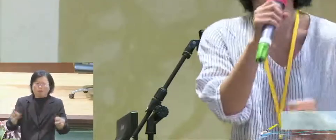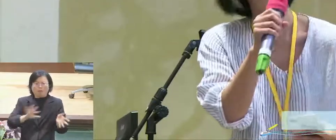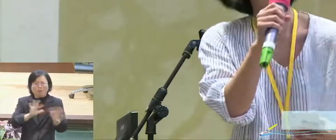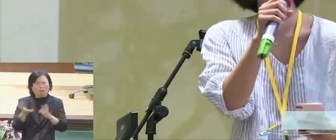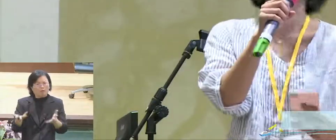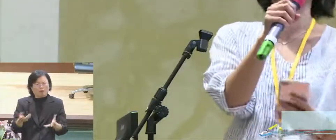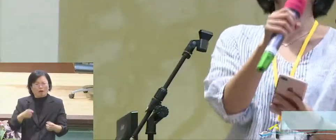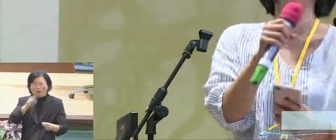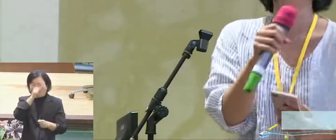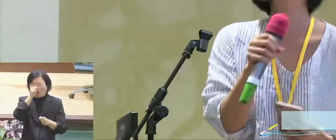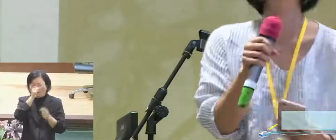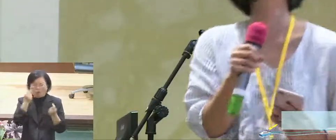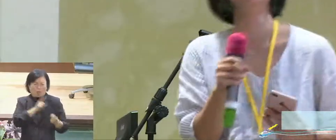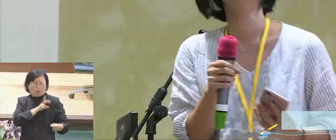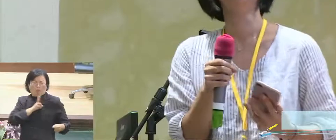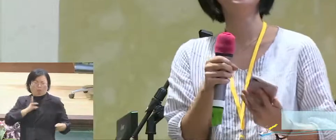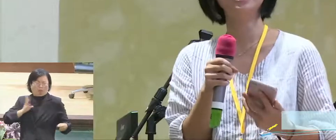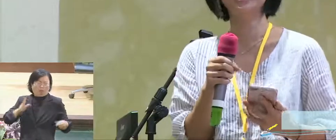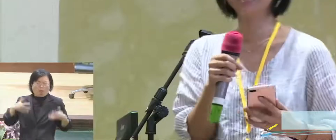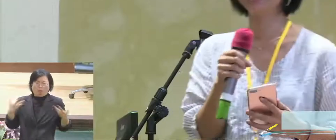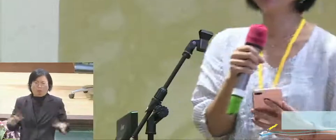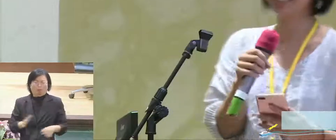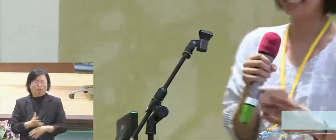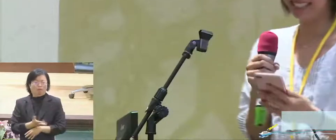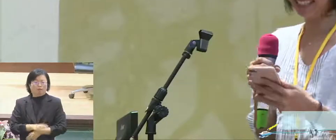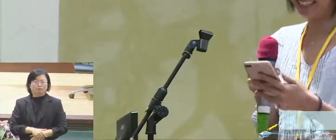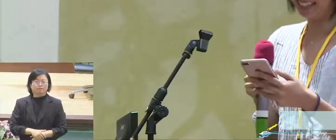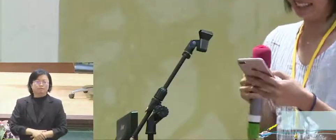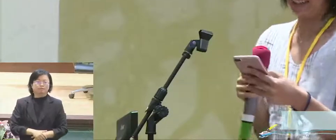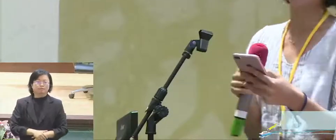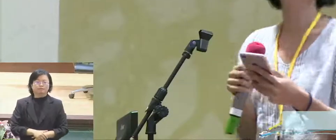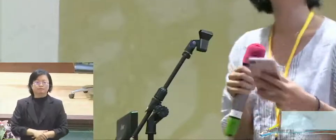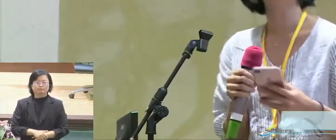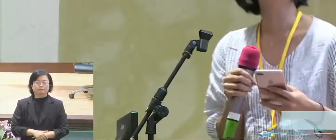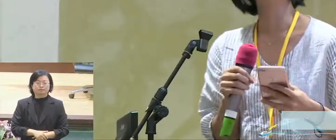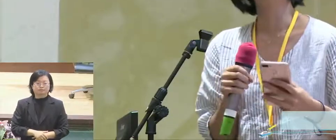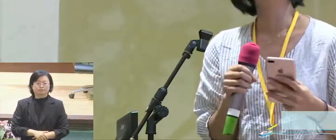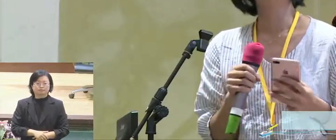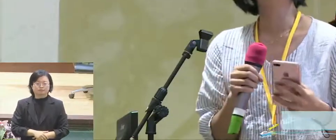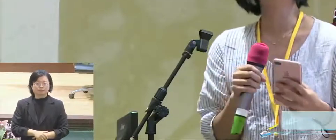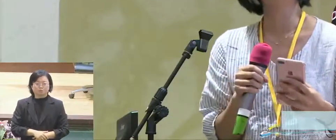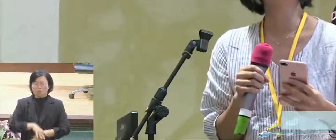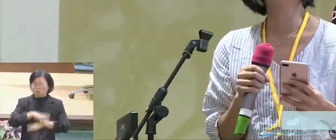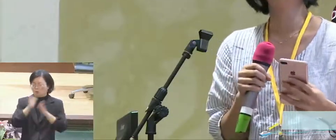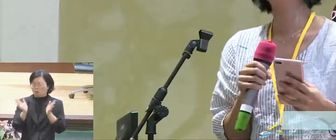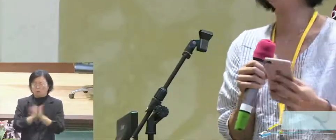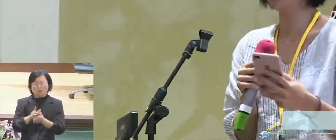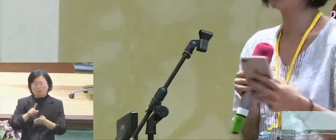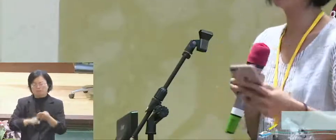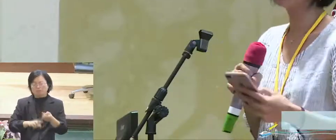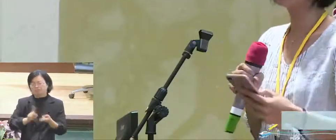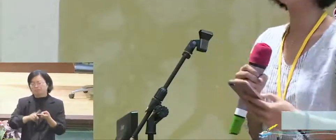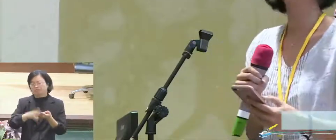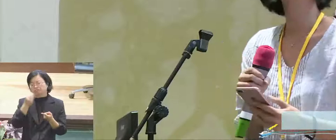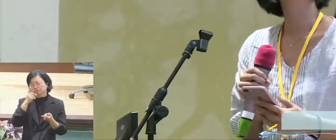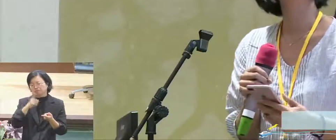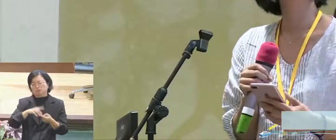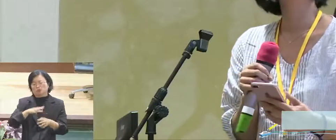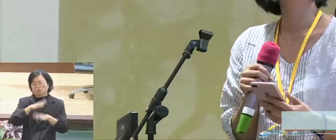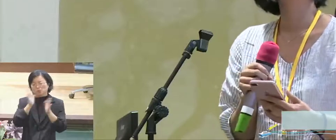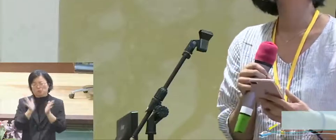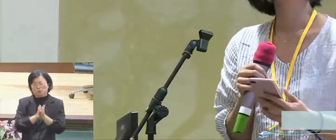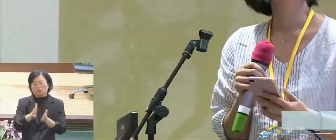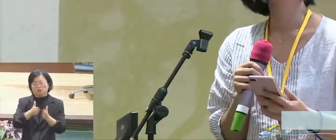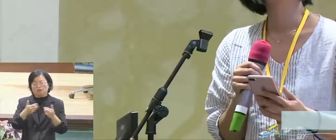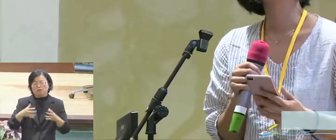书。 对，我们是 所有的东西都要自己做， 是用 teamwork 的方式来